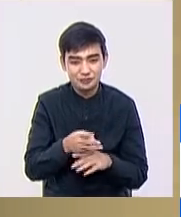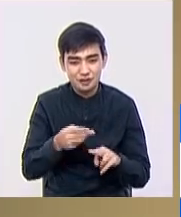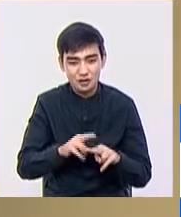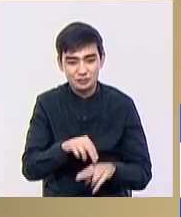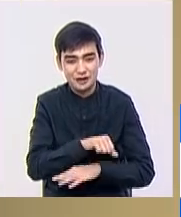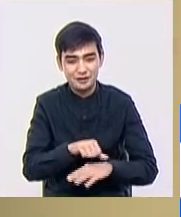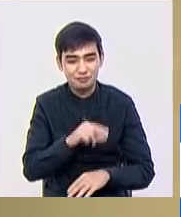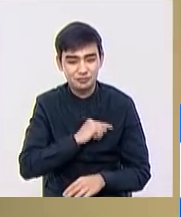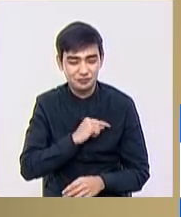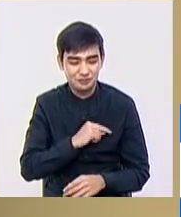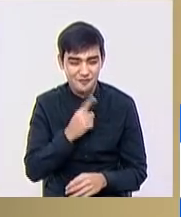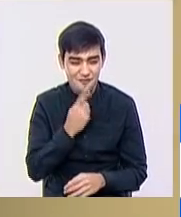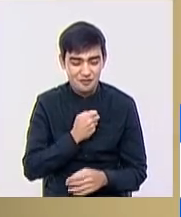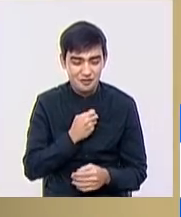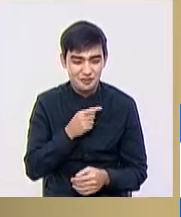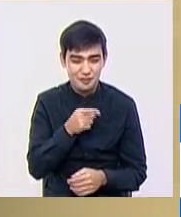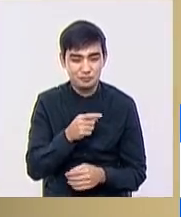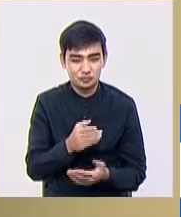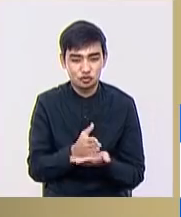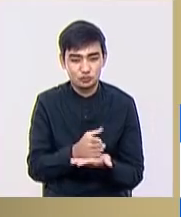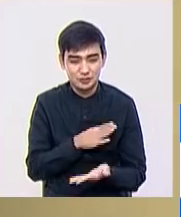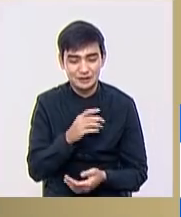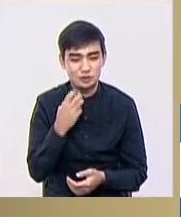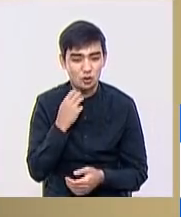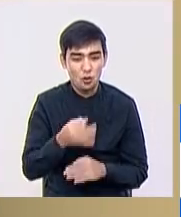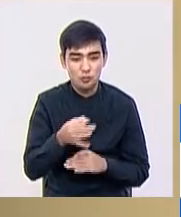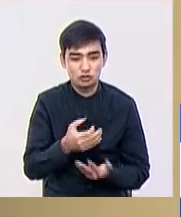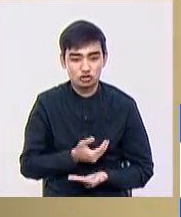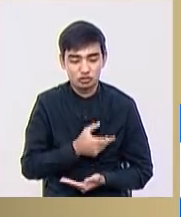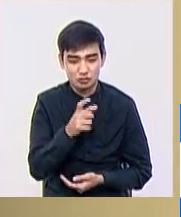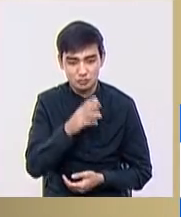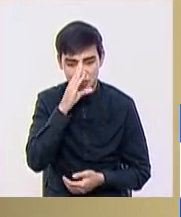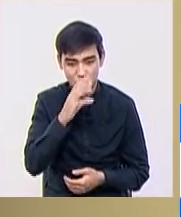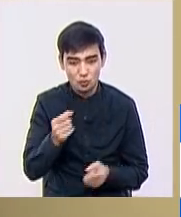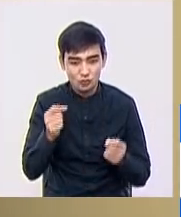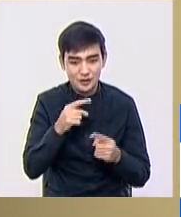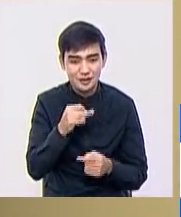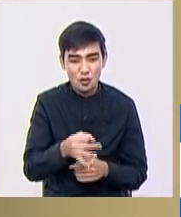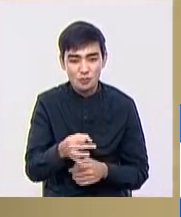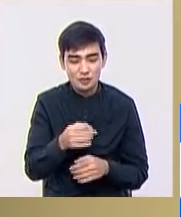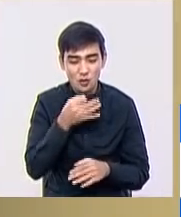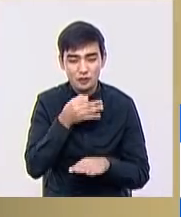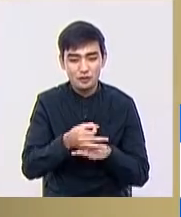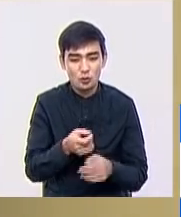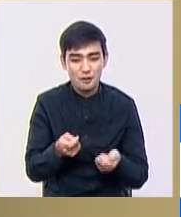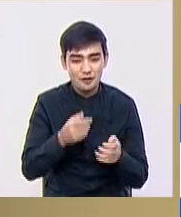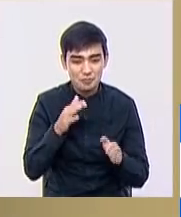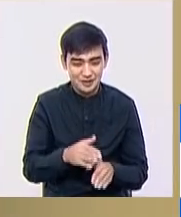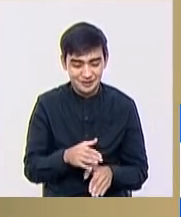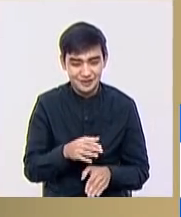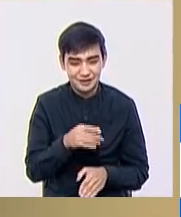шекарашылар қатарында әскери борышын өтеп жүрген Қызылорда облысының тұрғыны екені белгілі болды. Алайда облыстағы жауапты